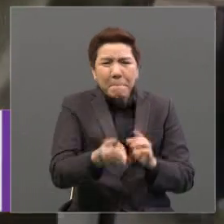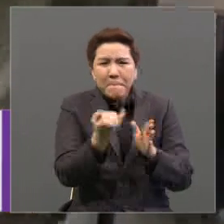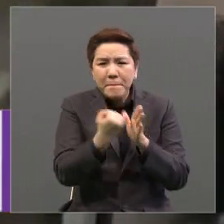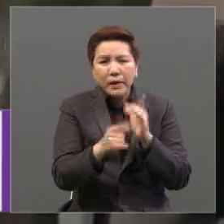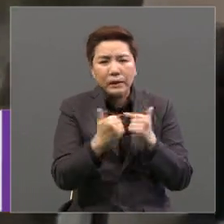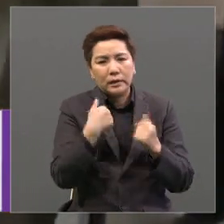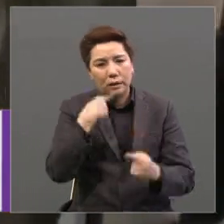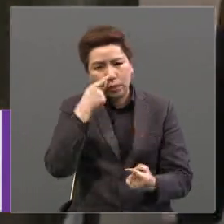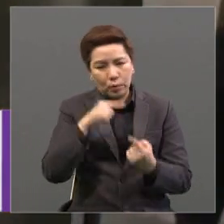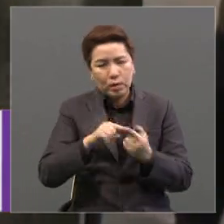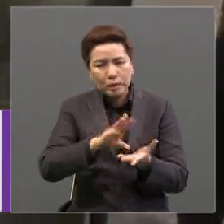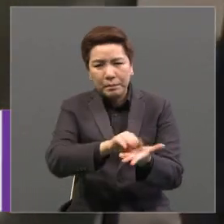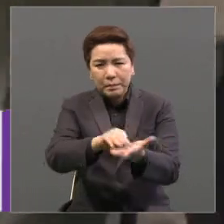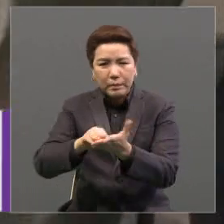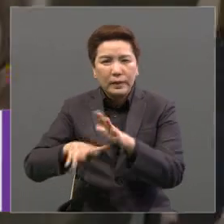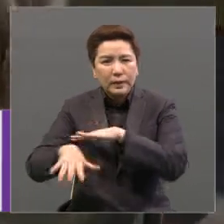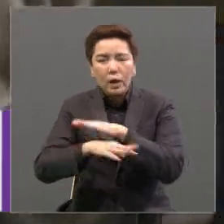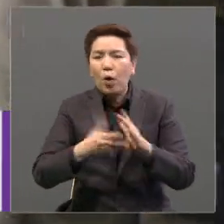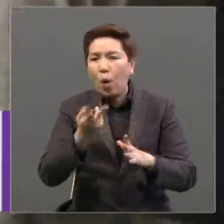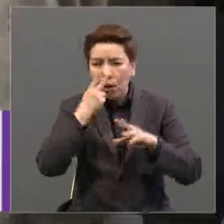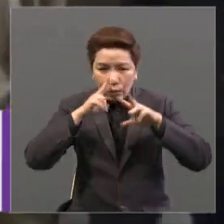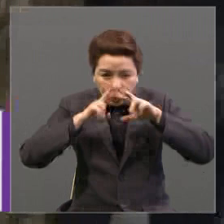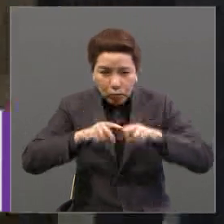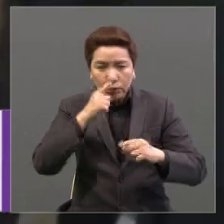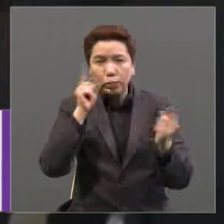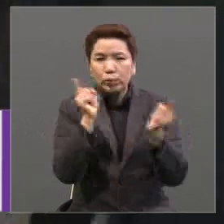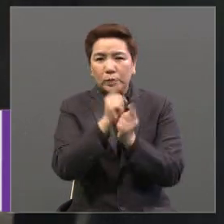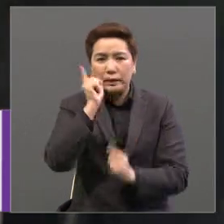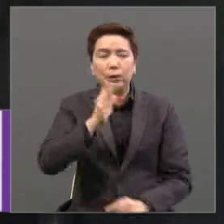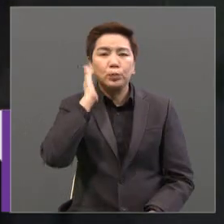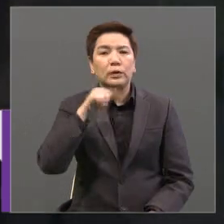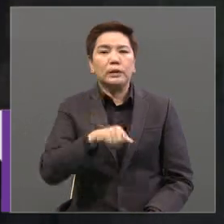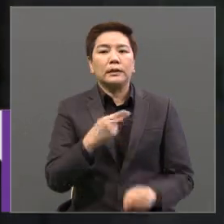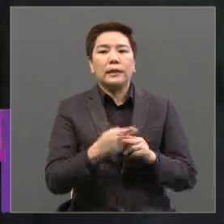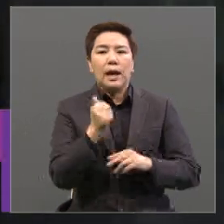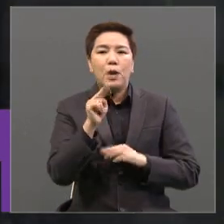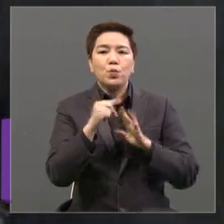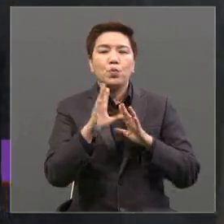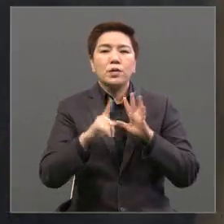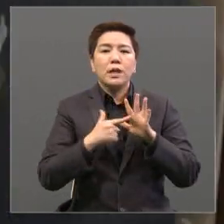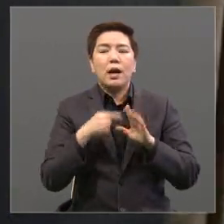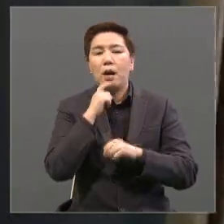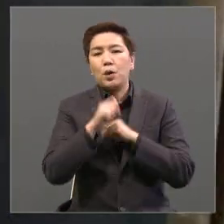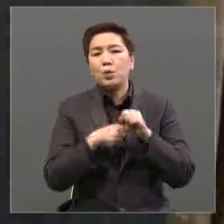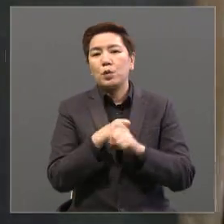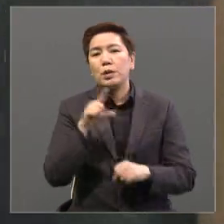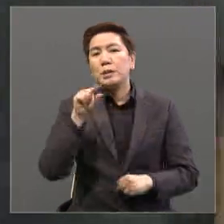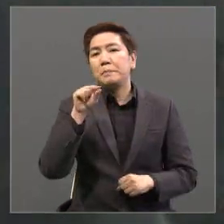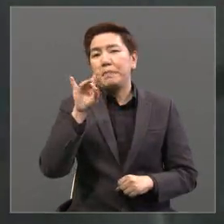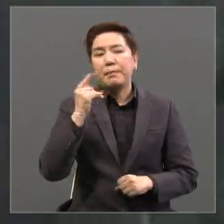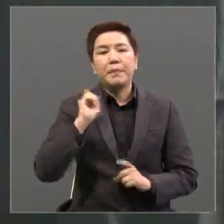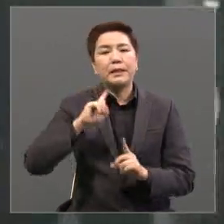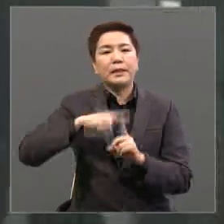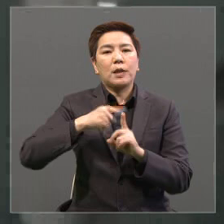เป็นจริงก็เลยมีการรวบรวมพยานหลักฐานขอหมายค้นก็ไปพบในราคาในอนุชาอายุ 28ปีนะคะแสดงตัวเป็น